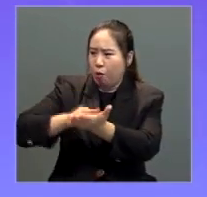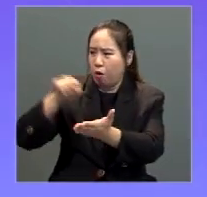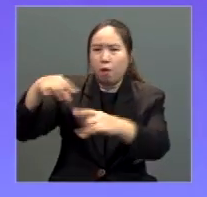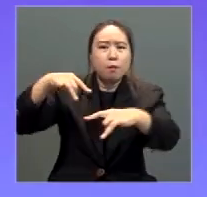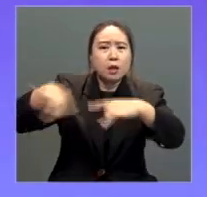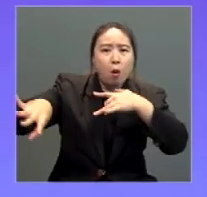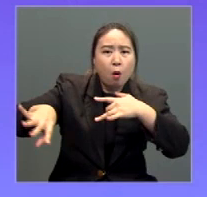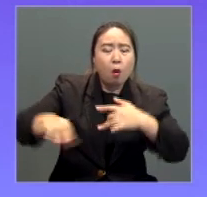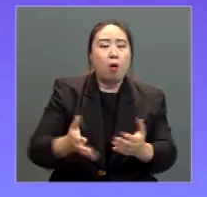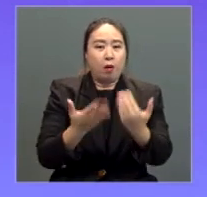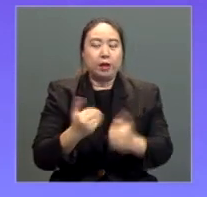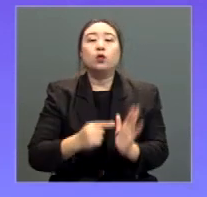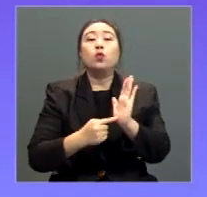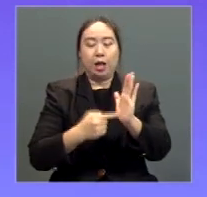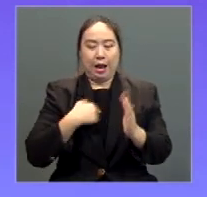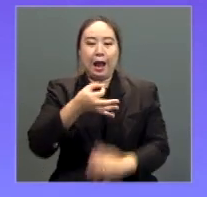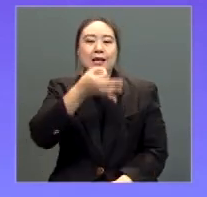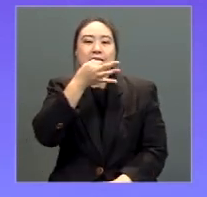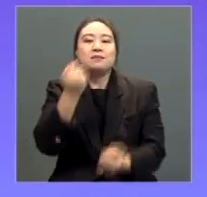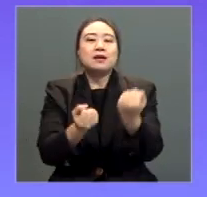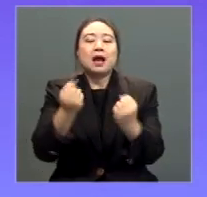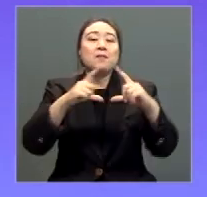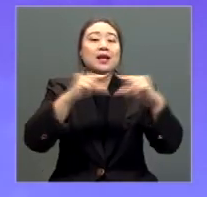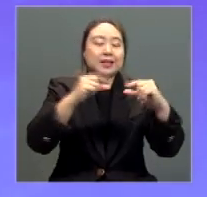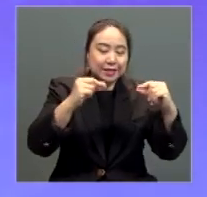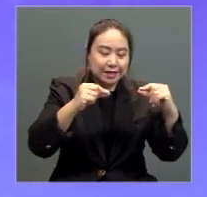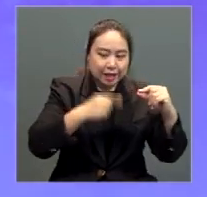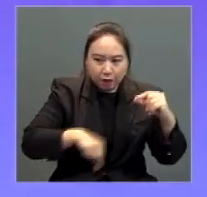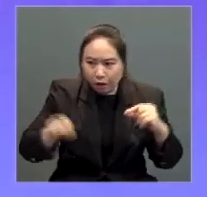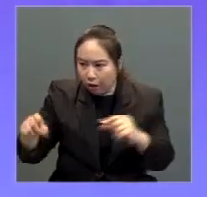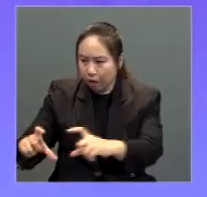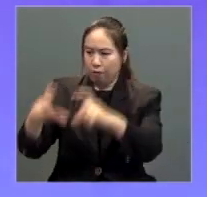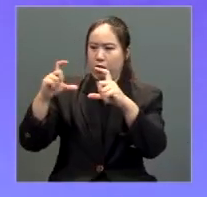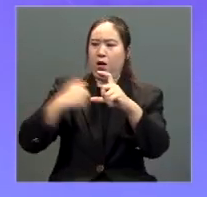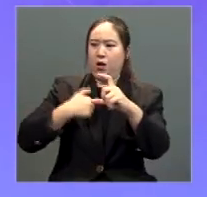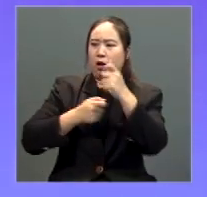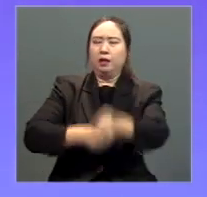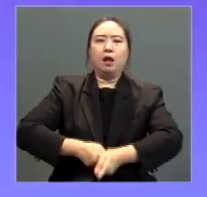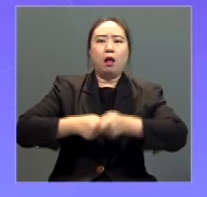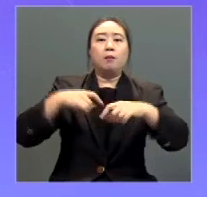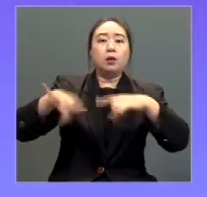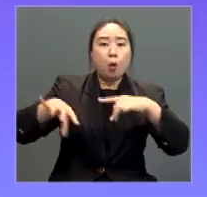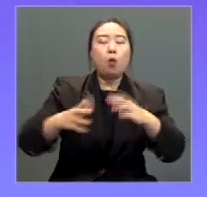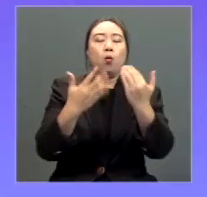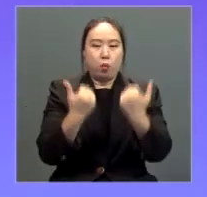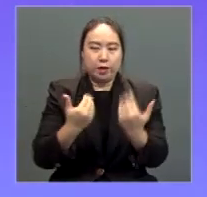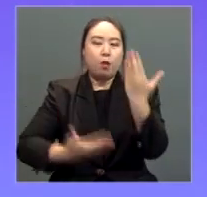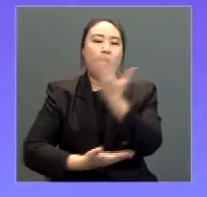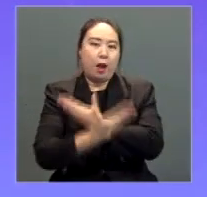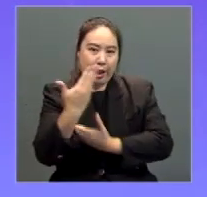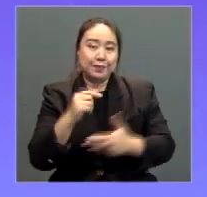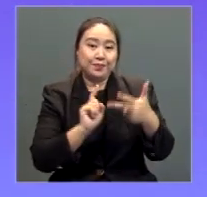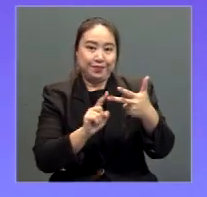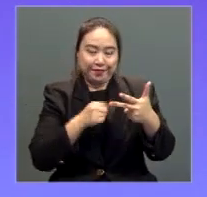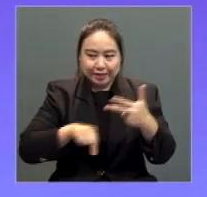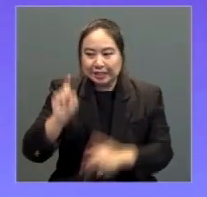างคนบอกว่าเป็นพี่ขับรถแท็กซี ่ ขึ้นทะเบียนเป็นเกษตรกรนะคะวันนี้ก็จะเป็นโอกาสให้พี่ๆเหล่านี้สามารถเข้าไปคลิก